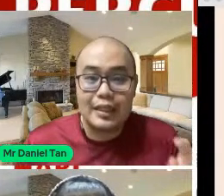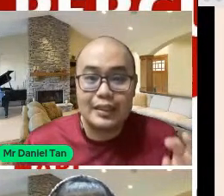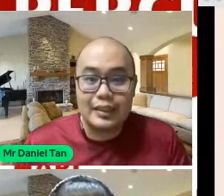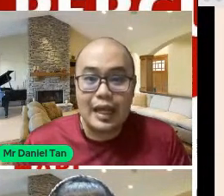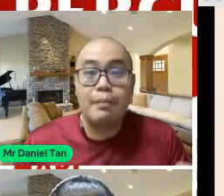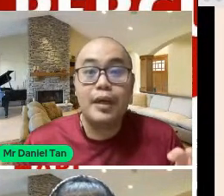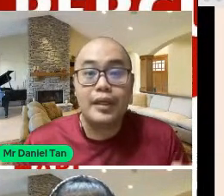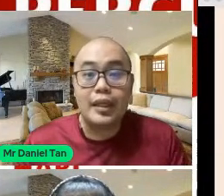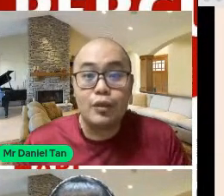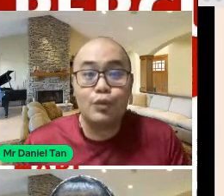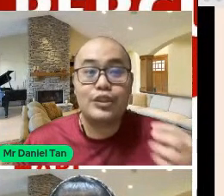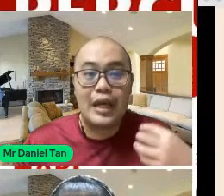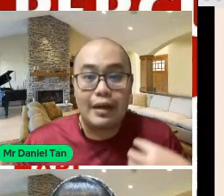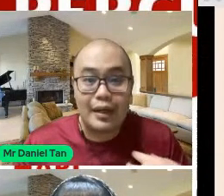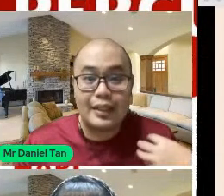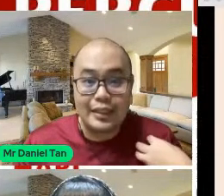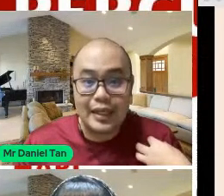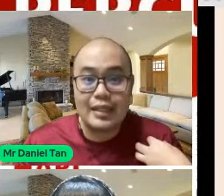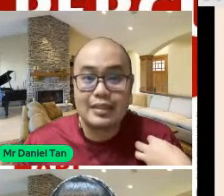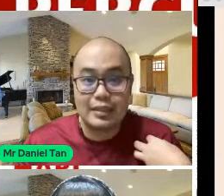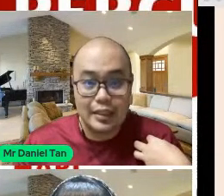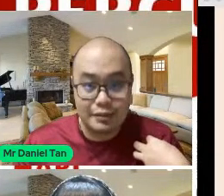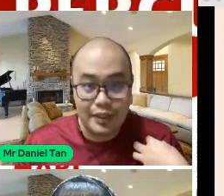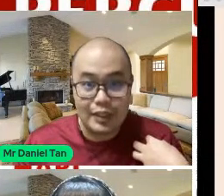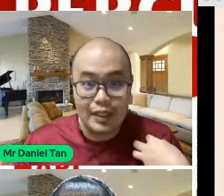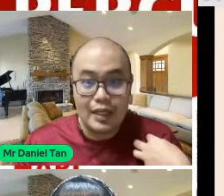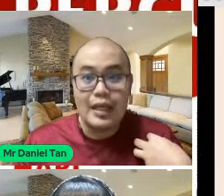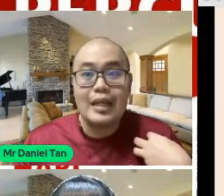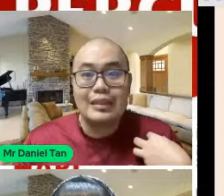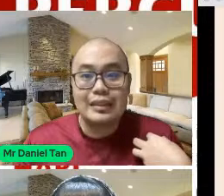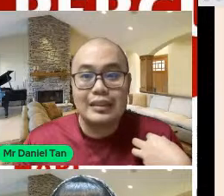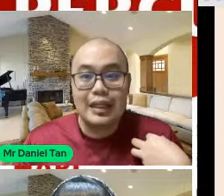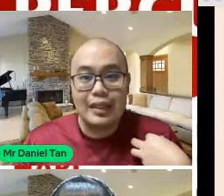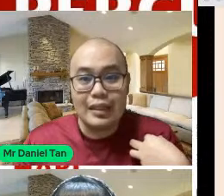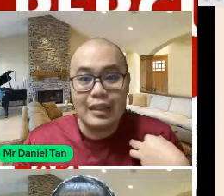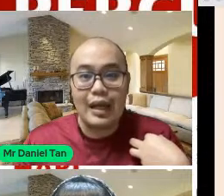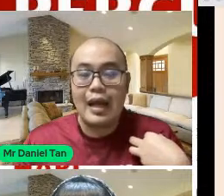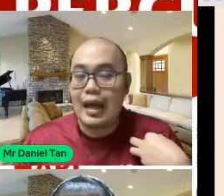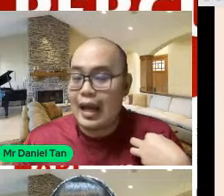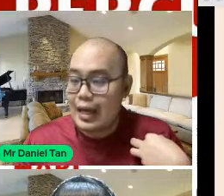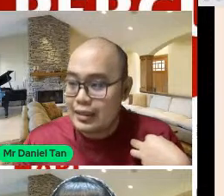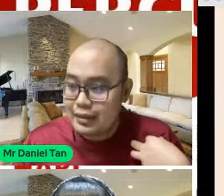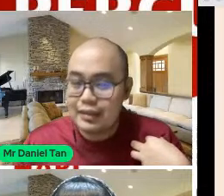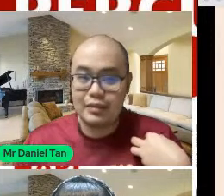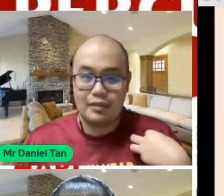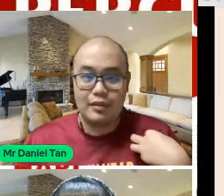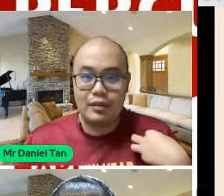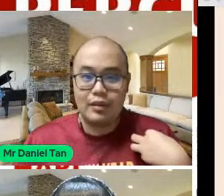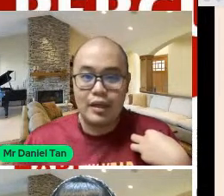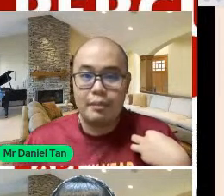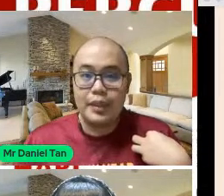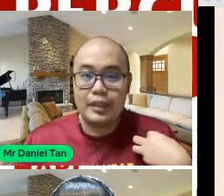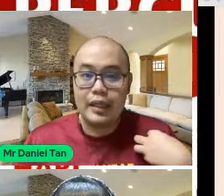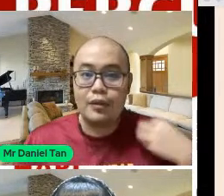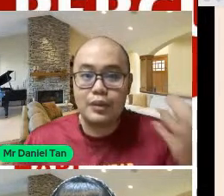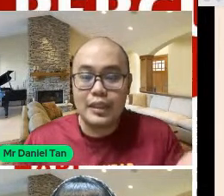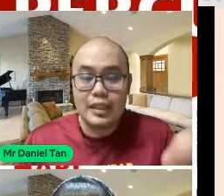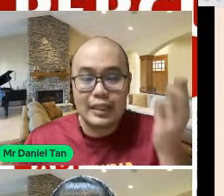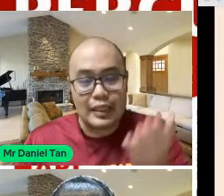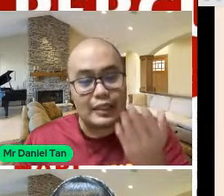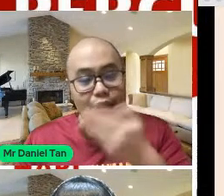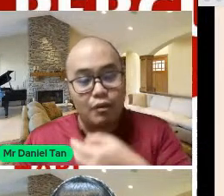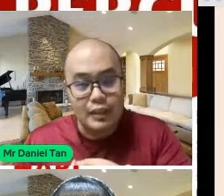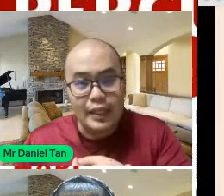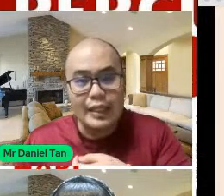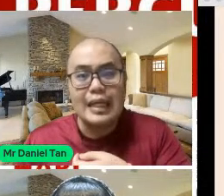perancangan kita mengikut cara kita sendiri jangan asyik mengikuti